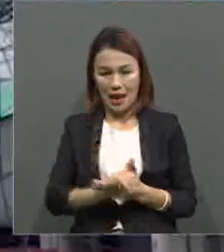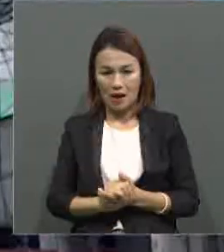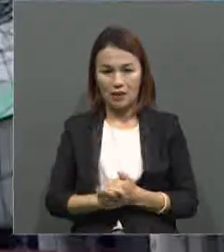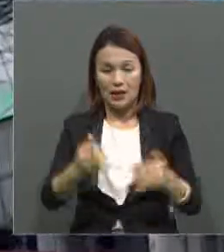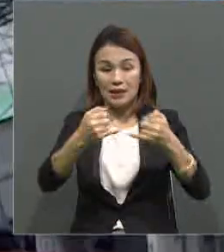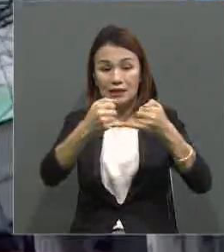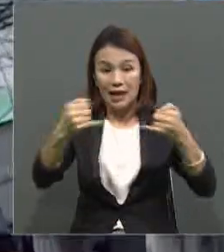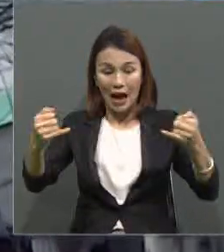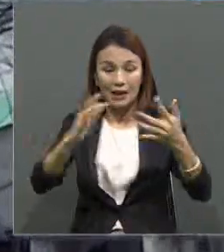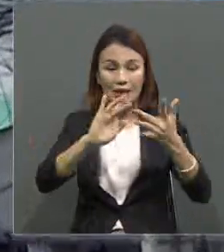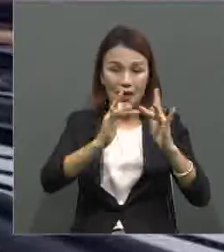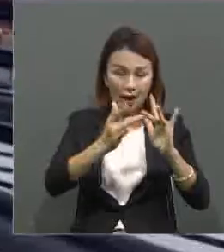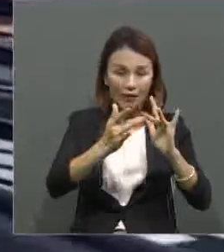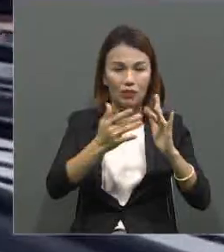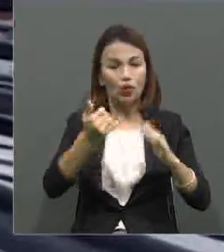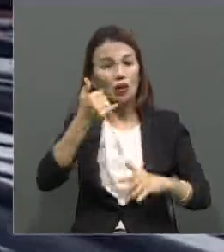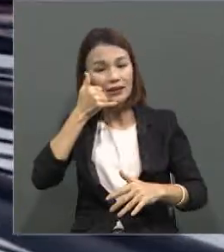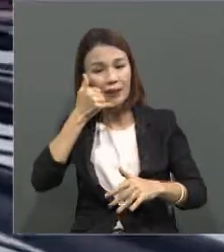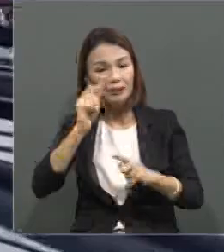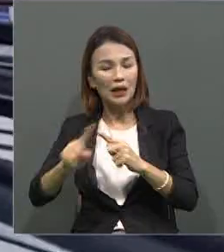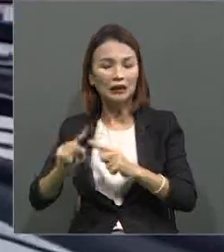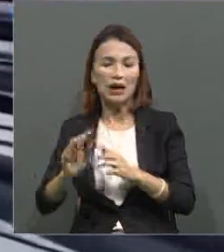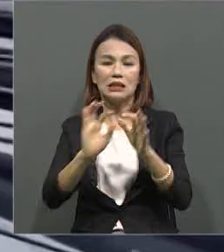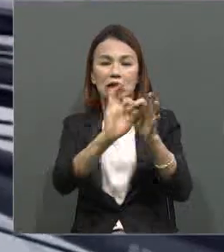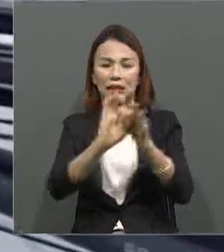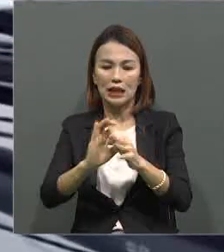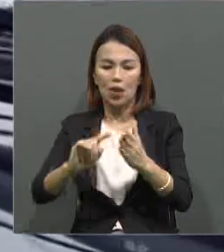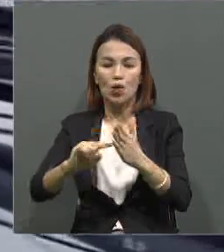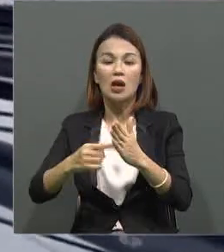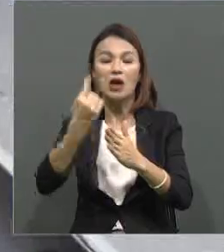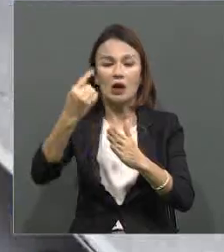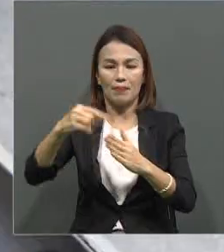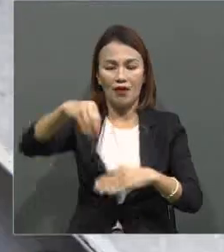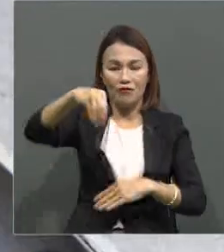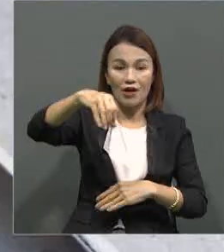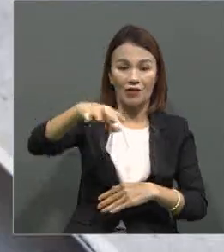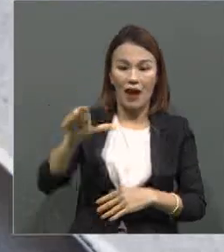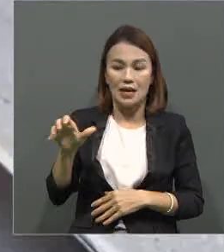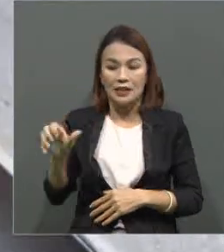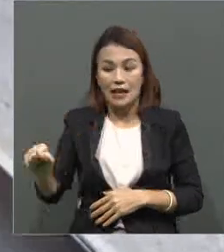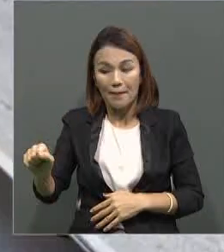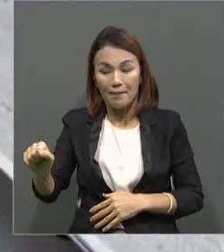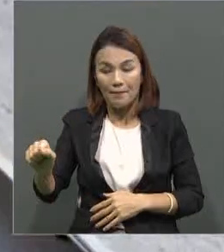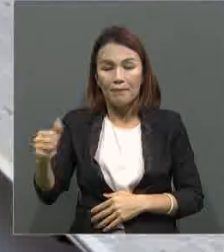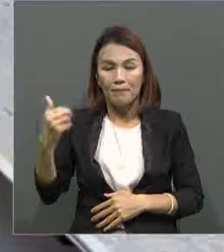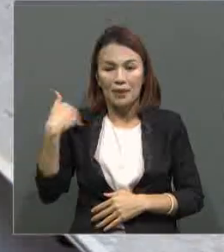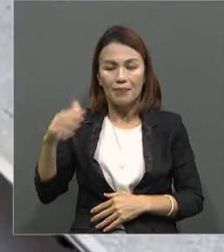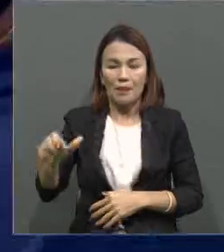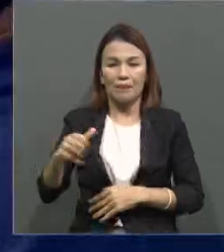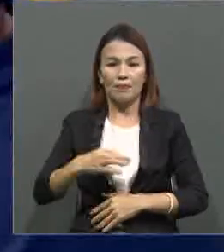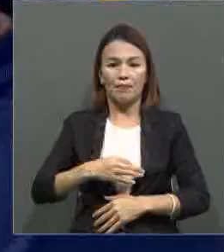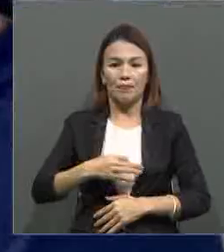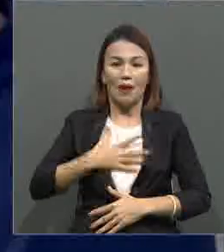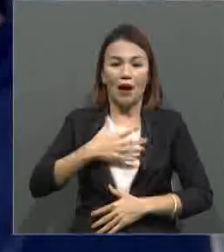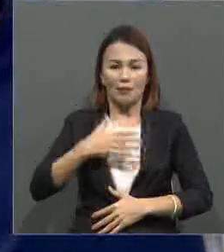สายสื่อสารอะไรต่างๆเหล่านี้เนี่ยอาจจะเป็นตัวกอกกระแสไฟอ่อนๆพอคนไปจับราวแล้วมันอาจจะเกิดอาการสะดุ้งได้อย่าง